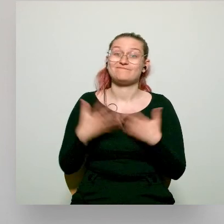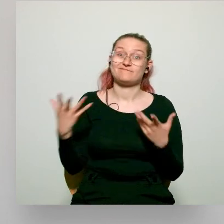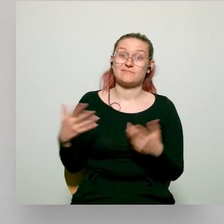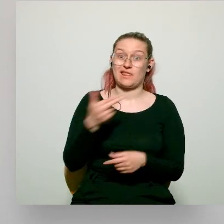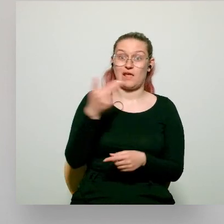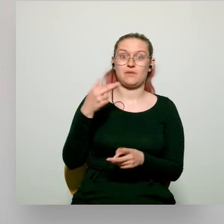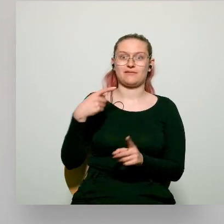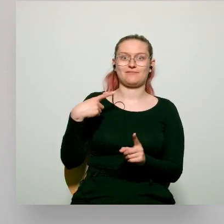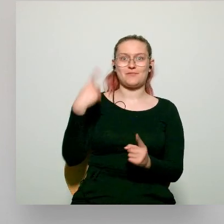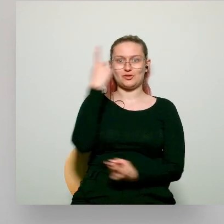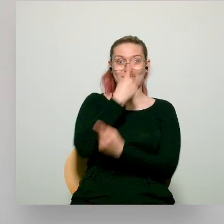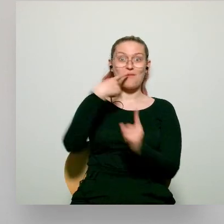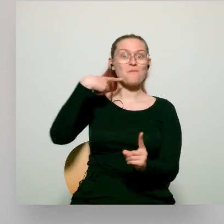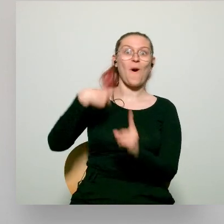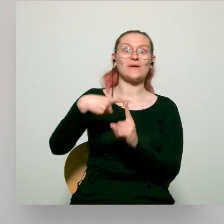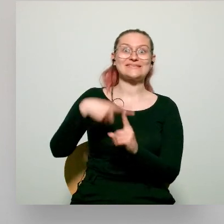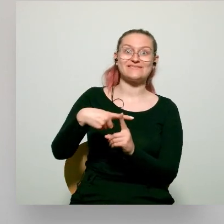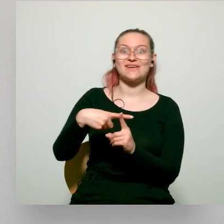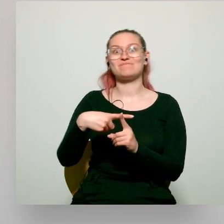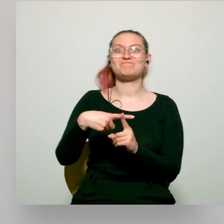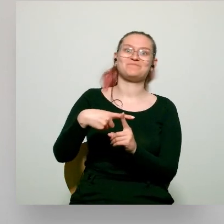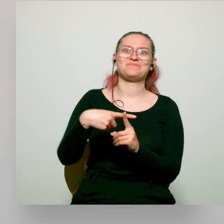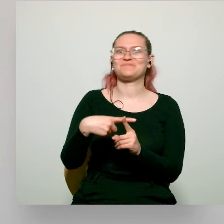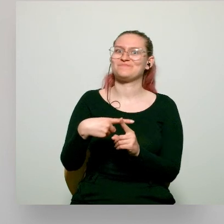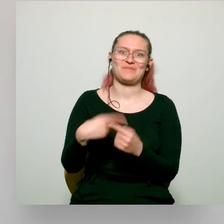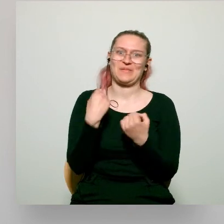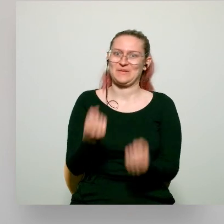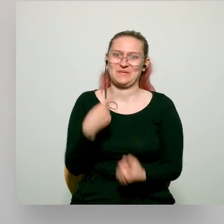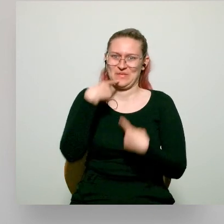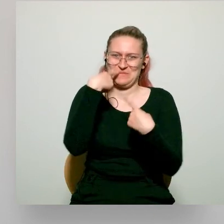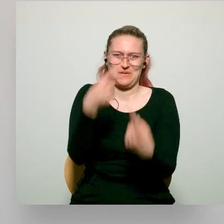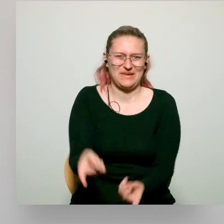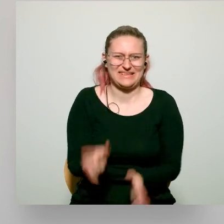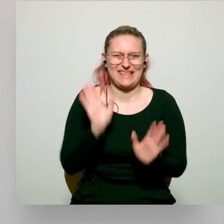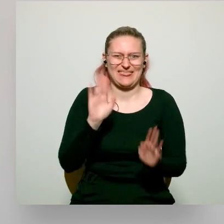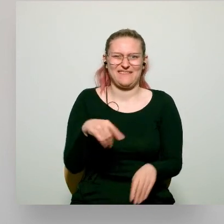ogóle o optymizmie. Nawet to słowo nie przychodzi mi przez gardło, jest to